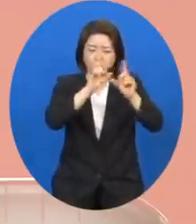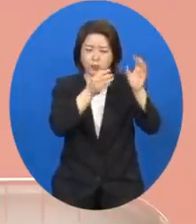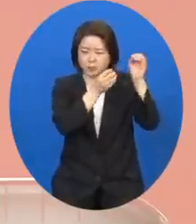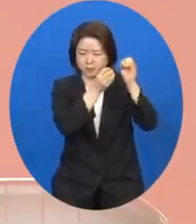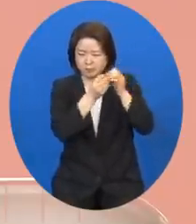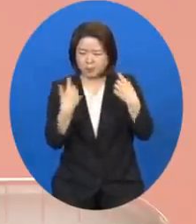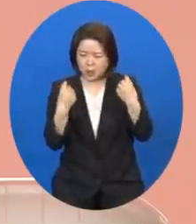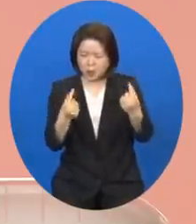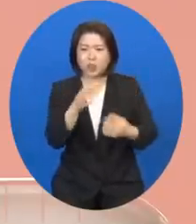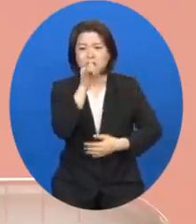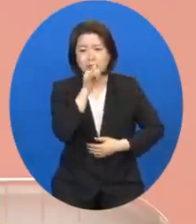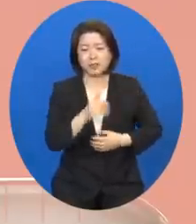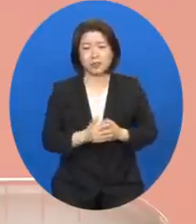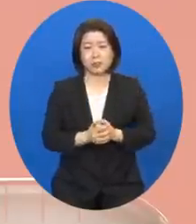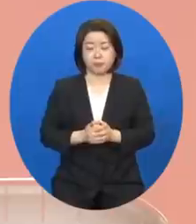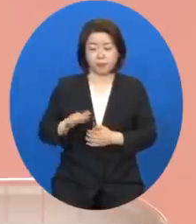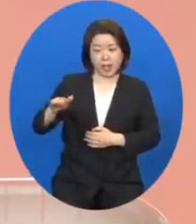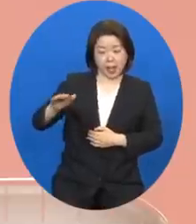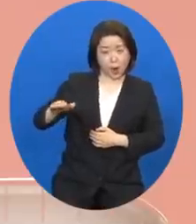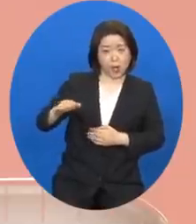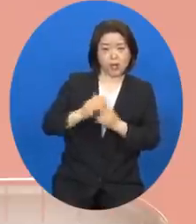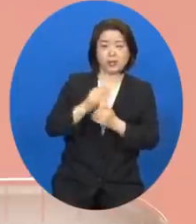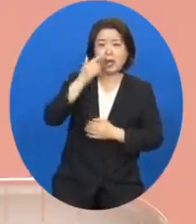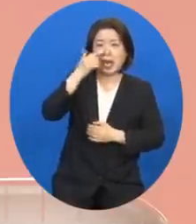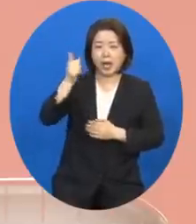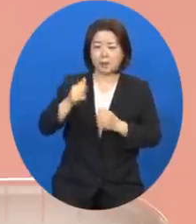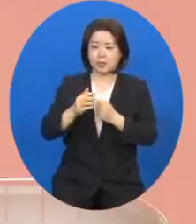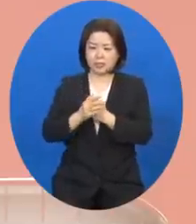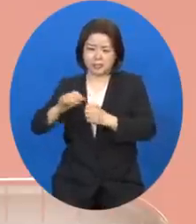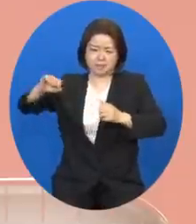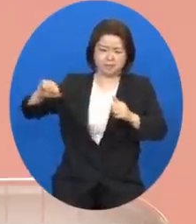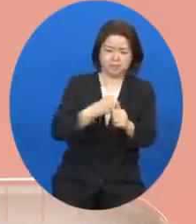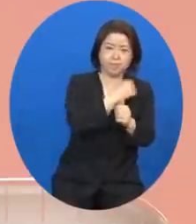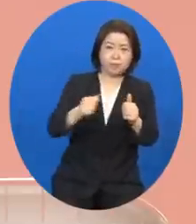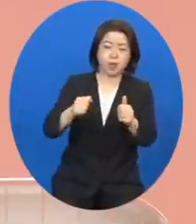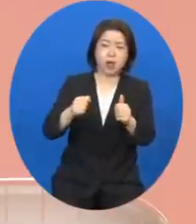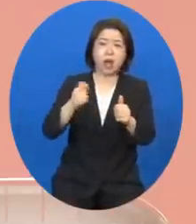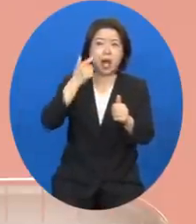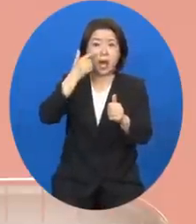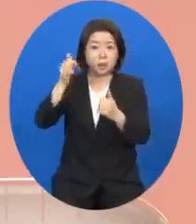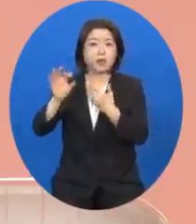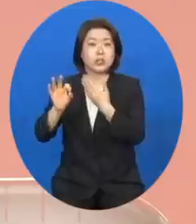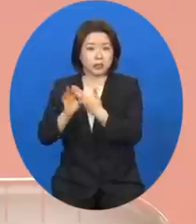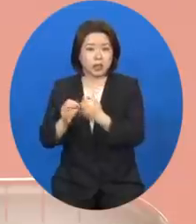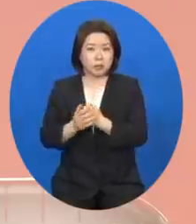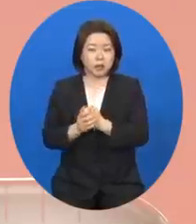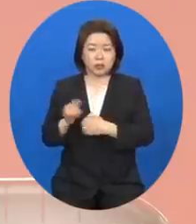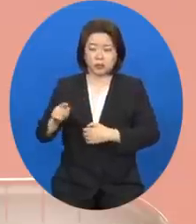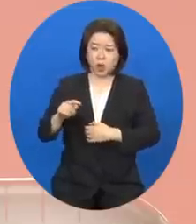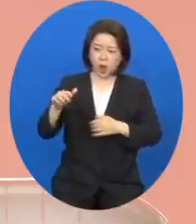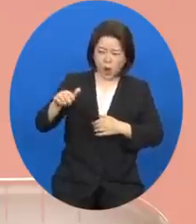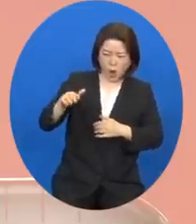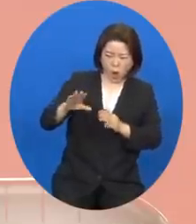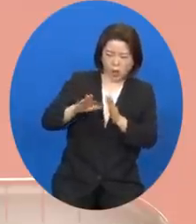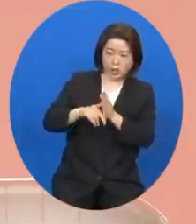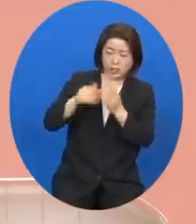때 아버지가 아주 폭력을 행사하는 아버지였다면 그걸 어릴 때 보았어요.